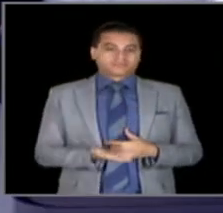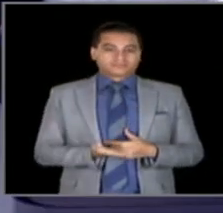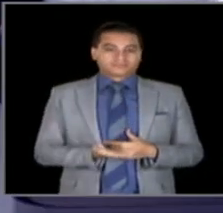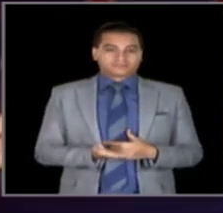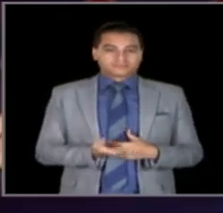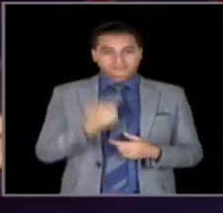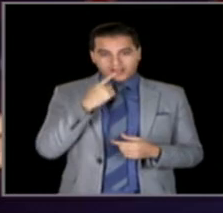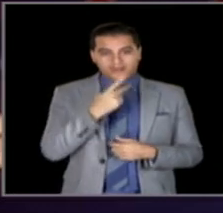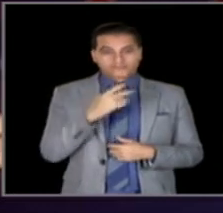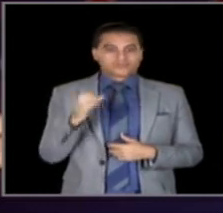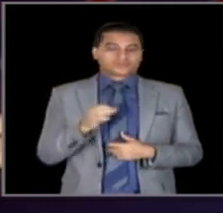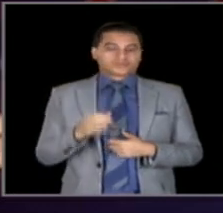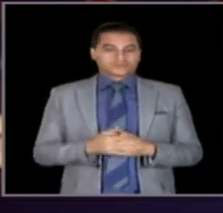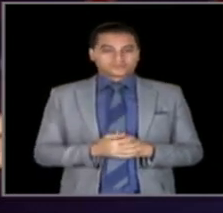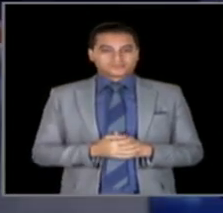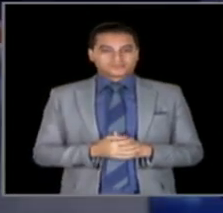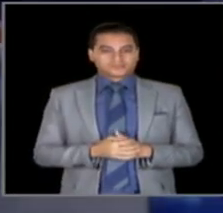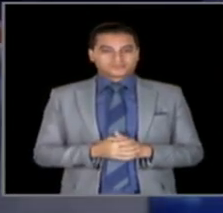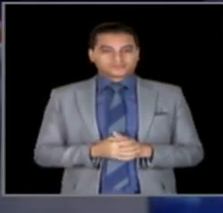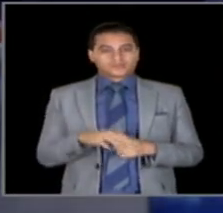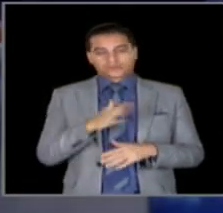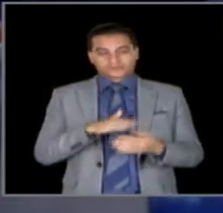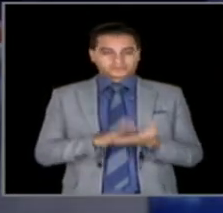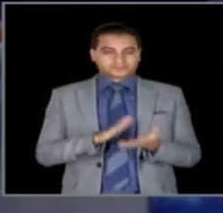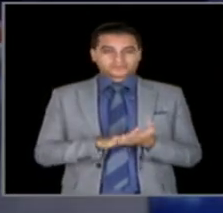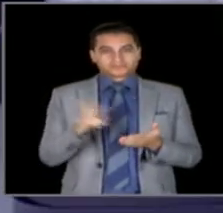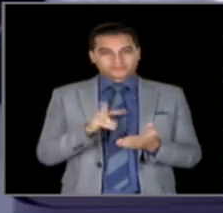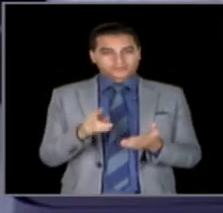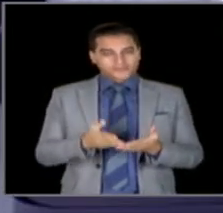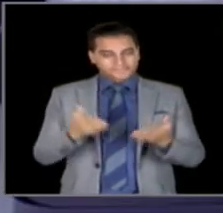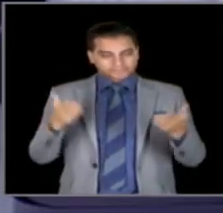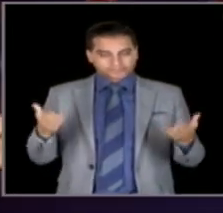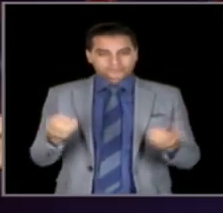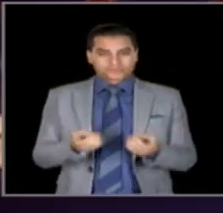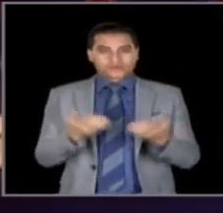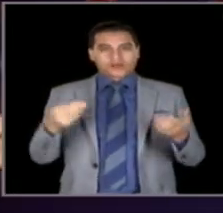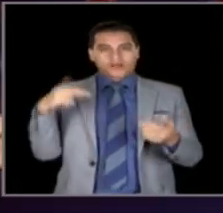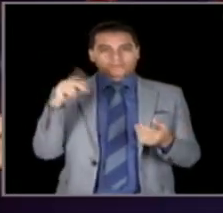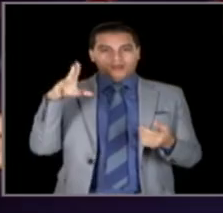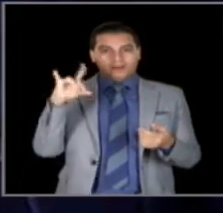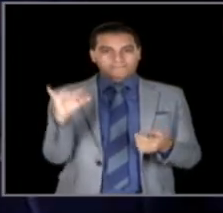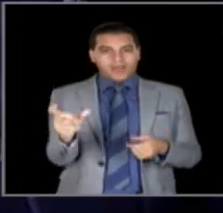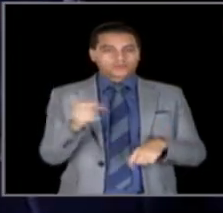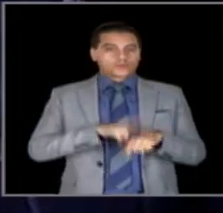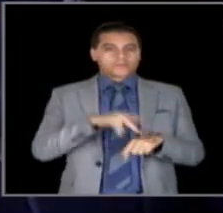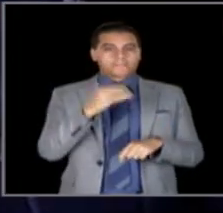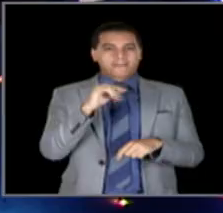عام 2019. كلنا حي عبد الرحمن ومحمد حسام، محمد حسام وعبد